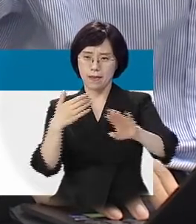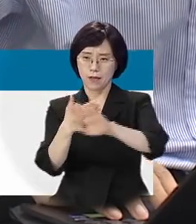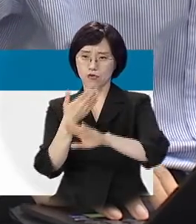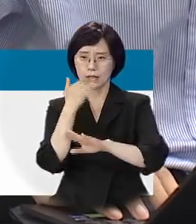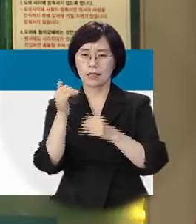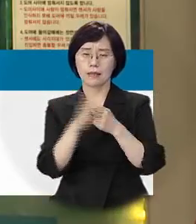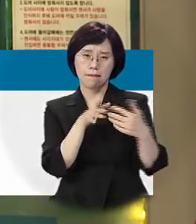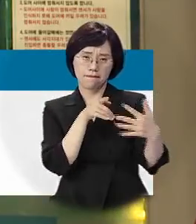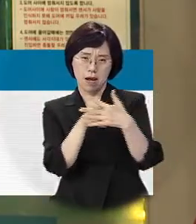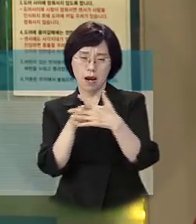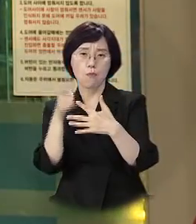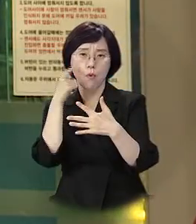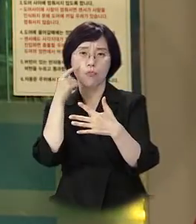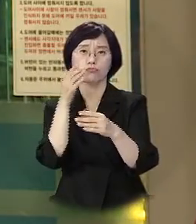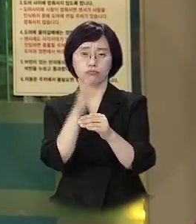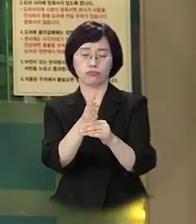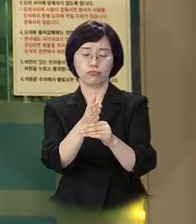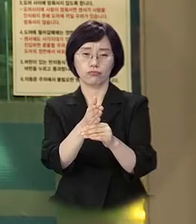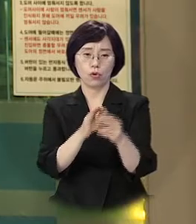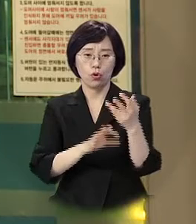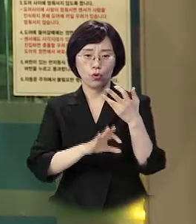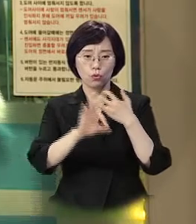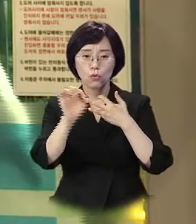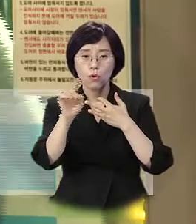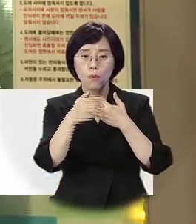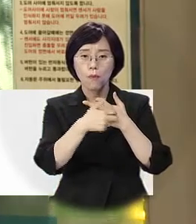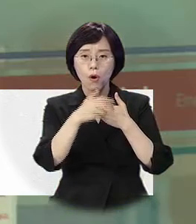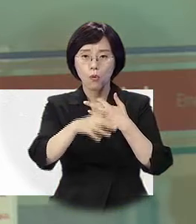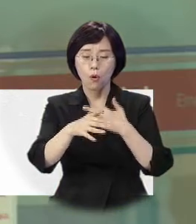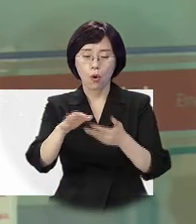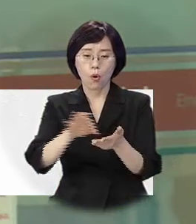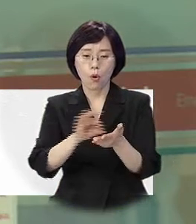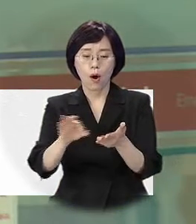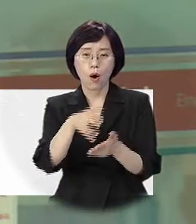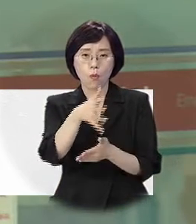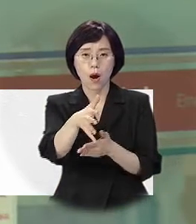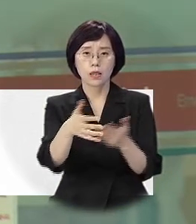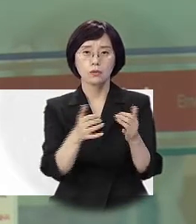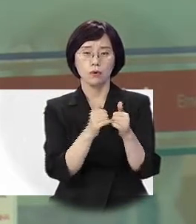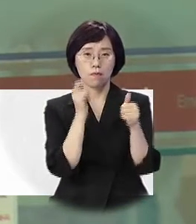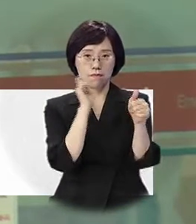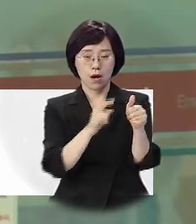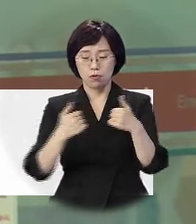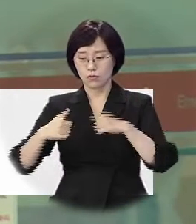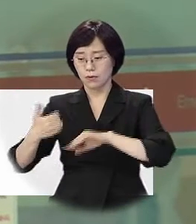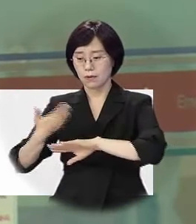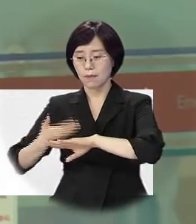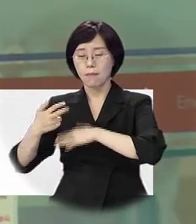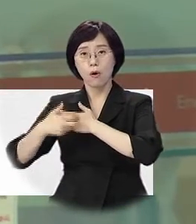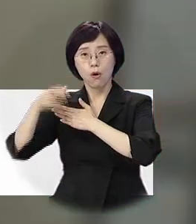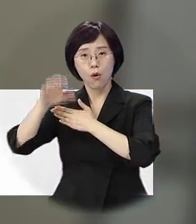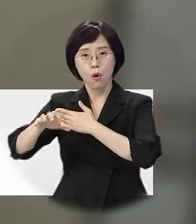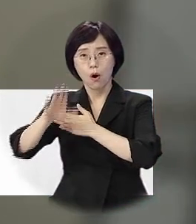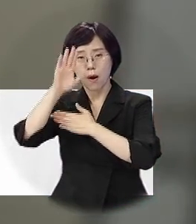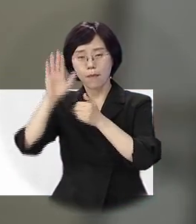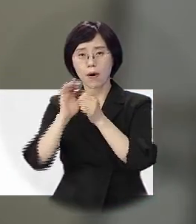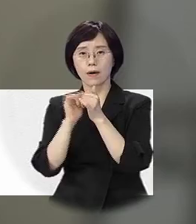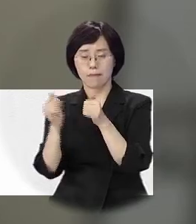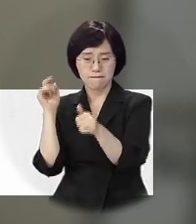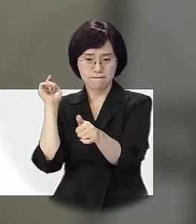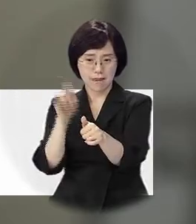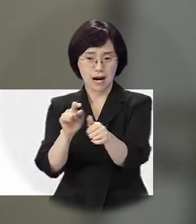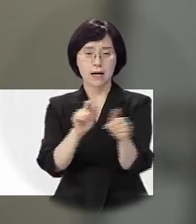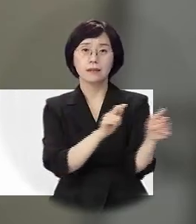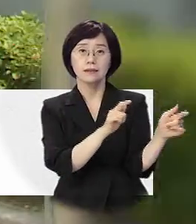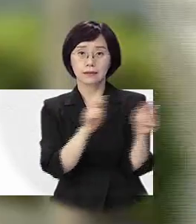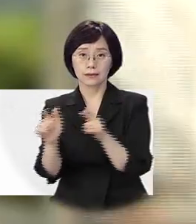파악하고 동구에 1 병원에서도 원목과 직원이 확정됐고 수성구 도 다른 병원에서는 간병인이 양성 판정을